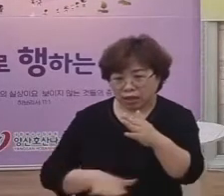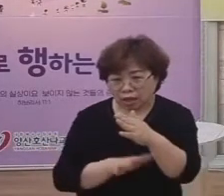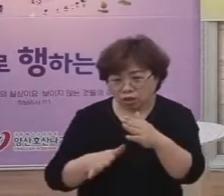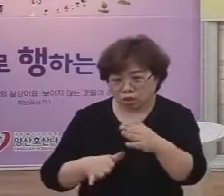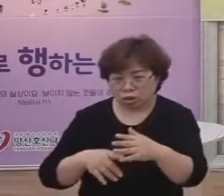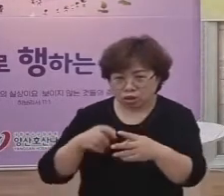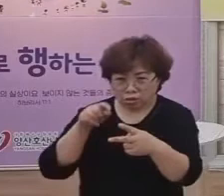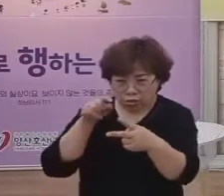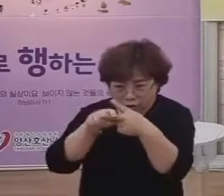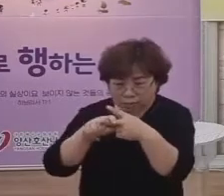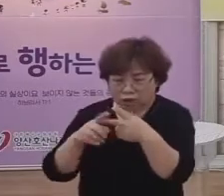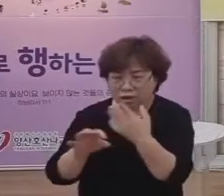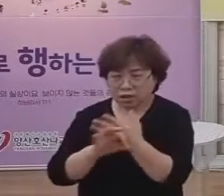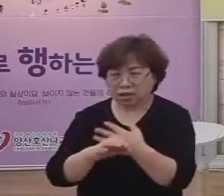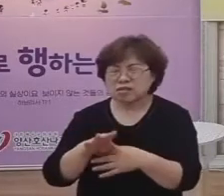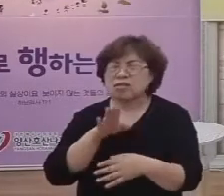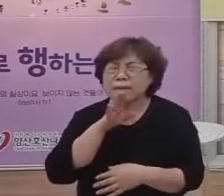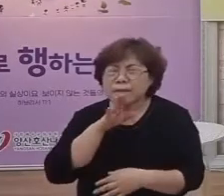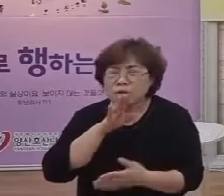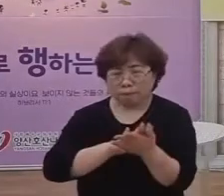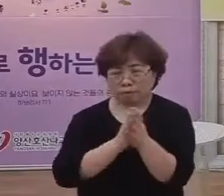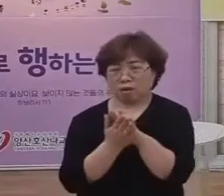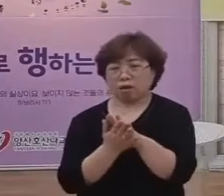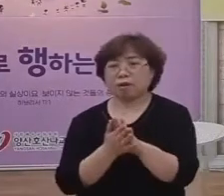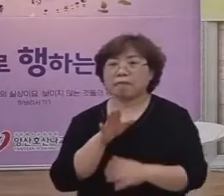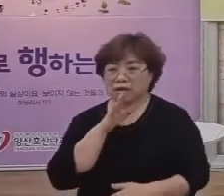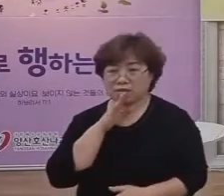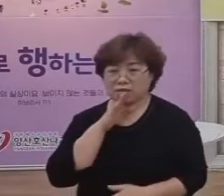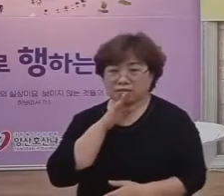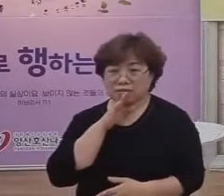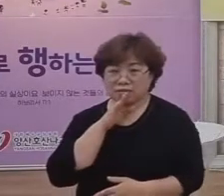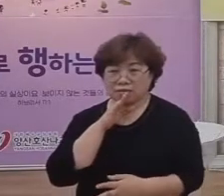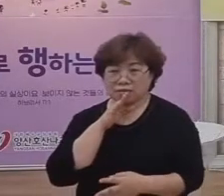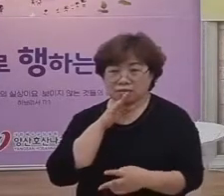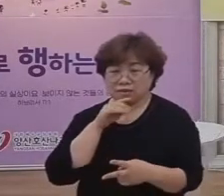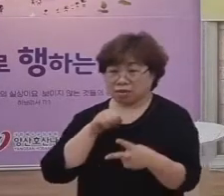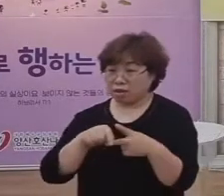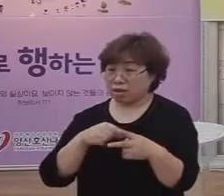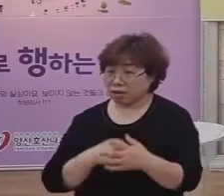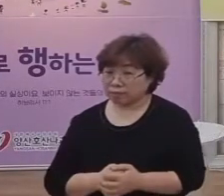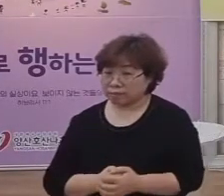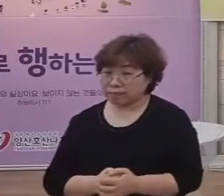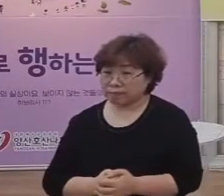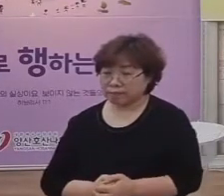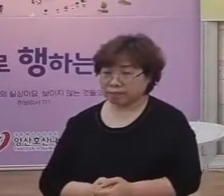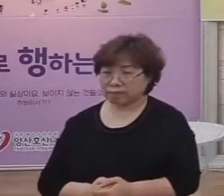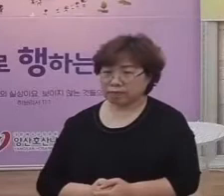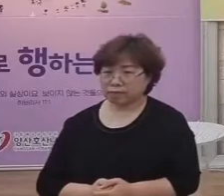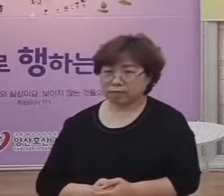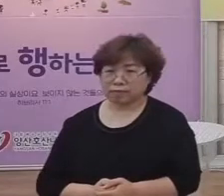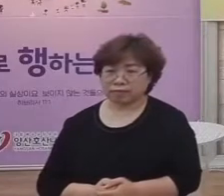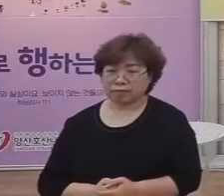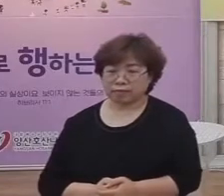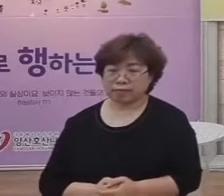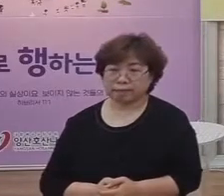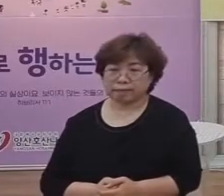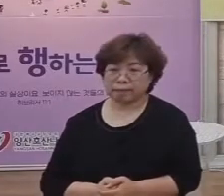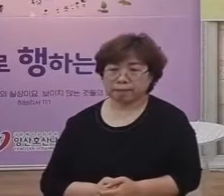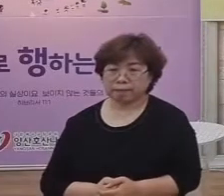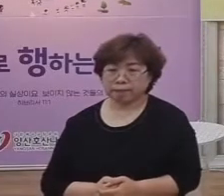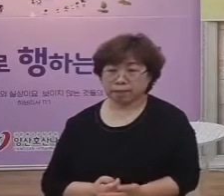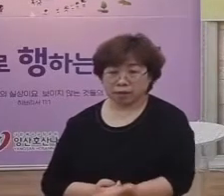여러분, 자, 이게 우리 현실이라는 것을 제가 그냥 말씀드렸는데 저도 마찬가지예요. 그런데 여러분,